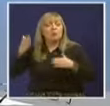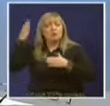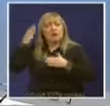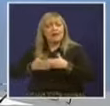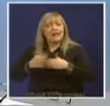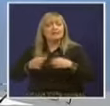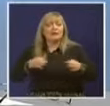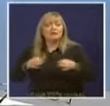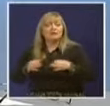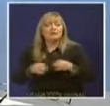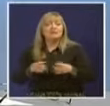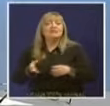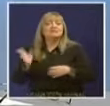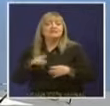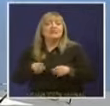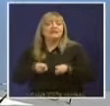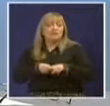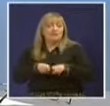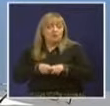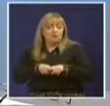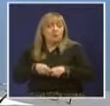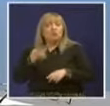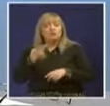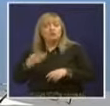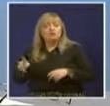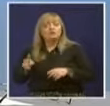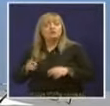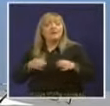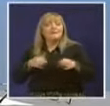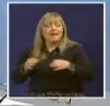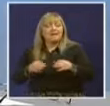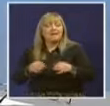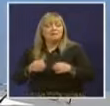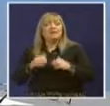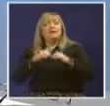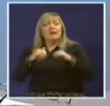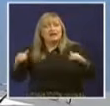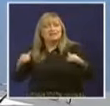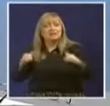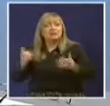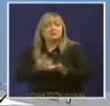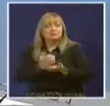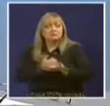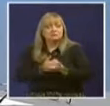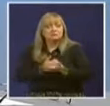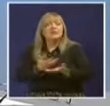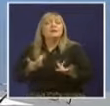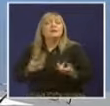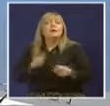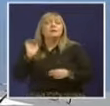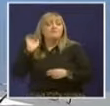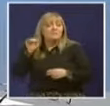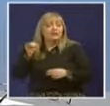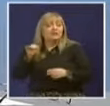като всякакви други мерки, като повторно използване, разделно събиране, рециклиране, дизайн на продуктите,